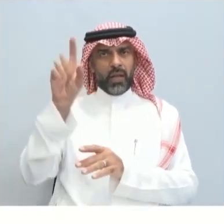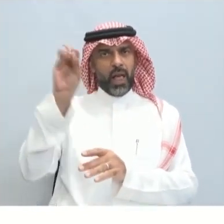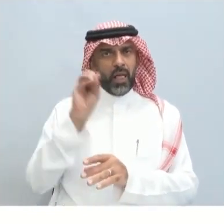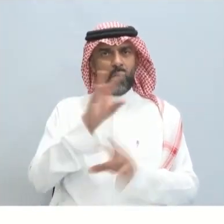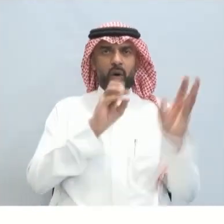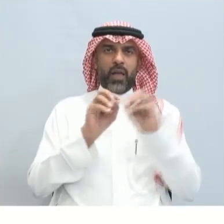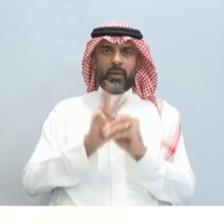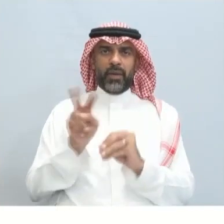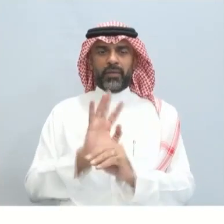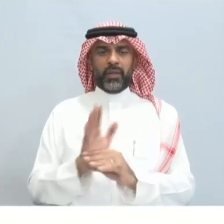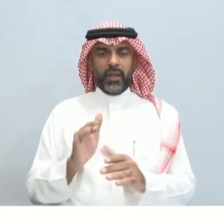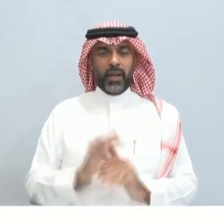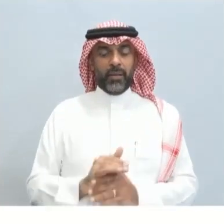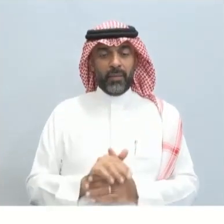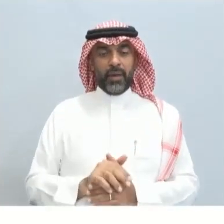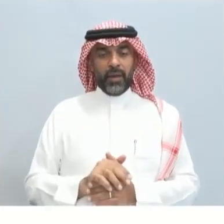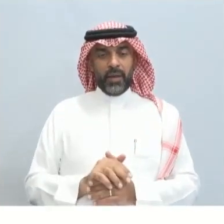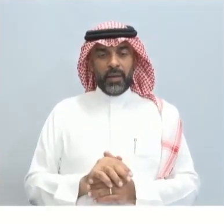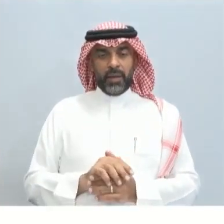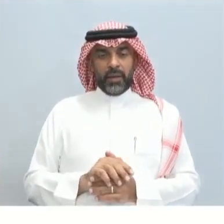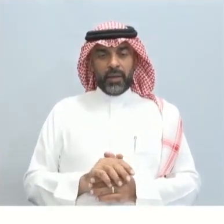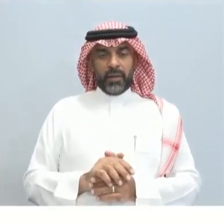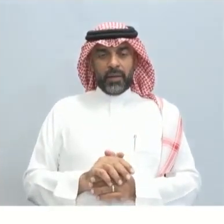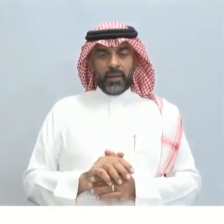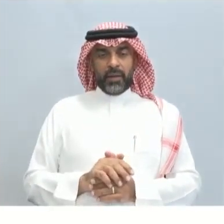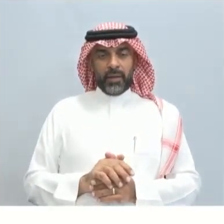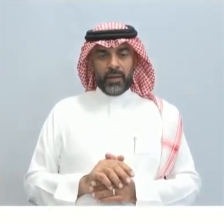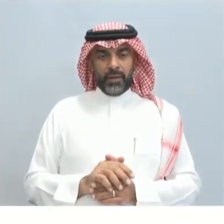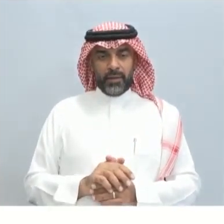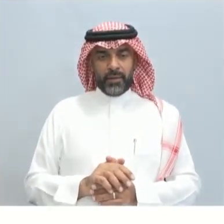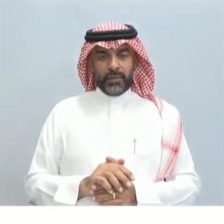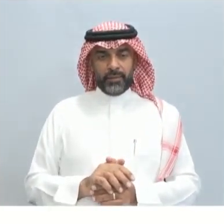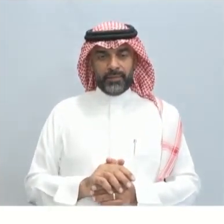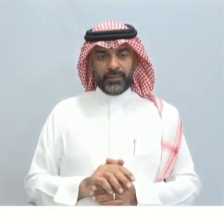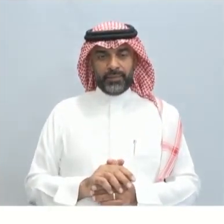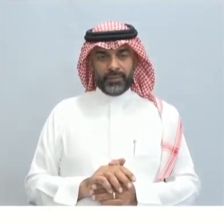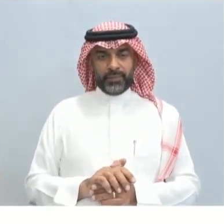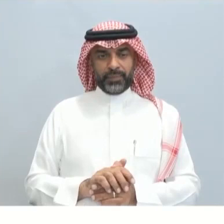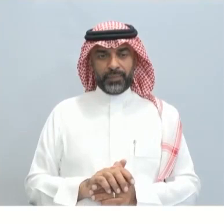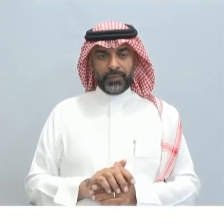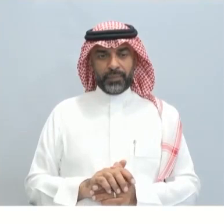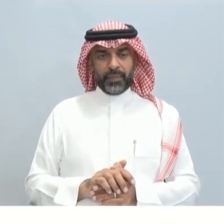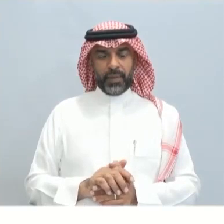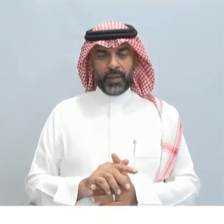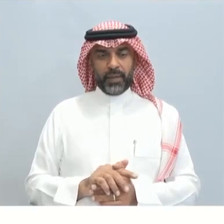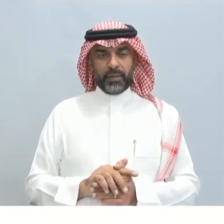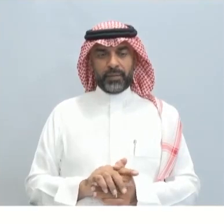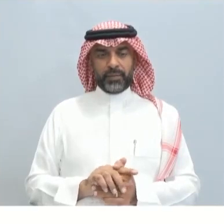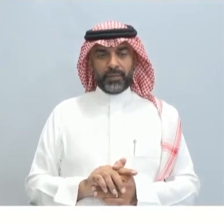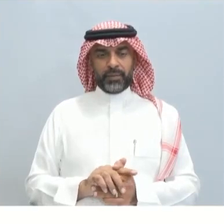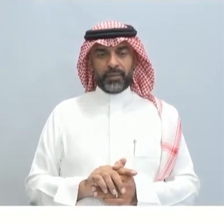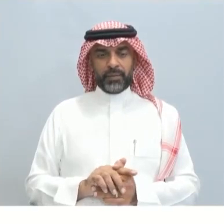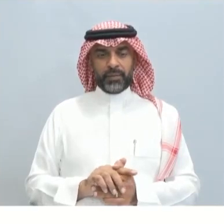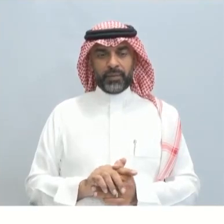الطوليه ايضا عزيزي الطالب حينما تناولنا الموجات المستعرضه قلنا بانها تتكون من ماذا احسنت تتكون من